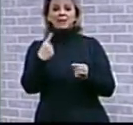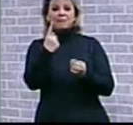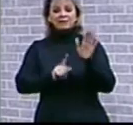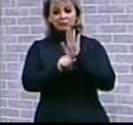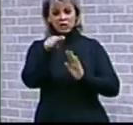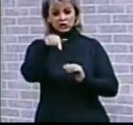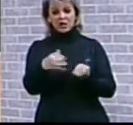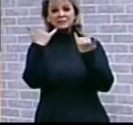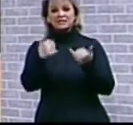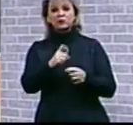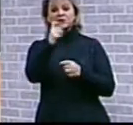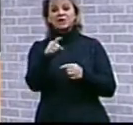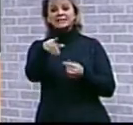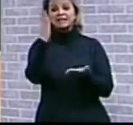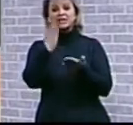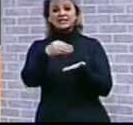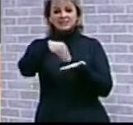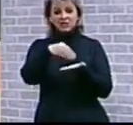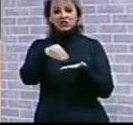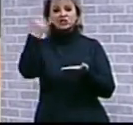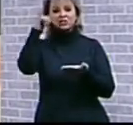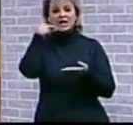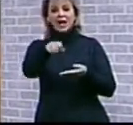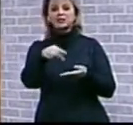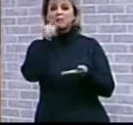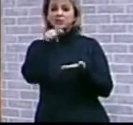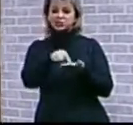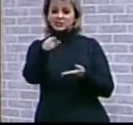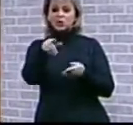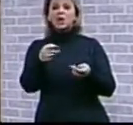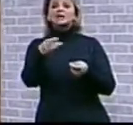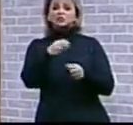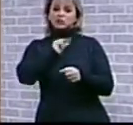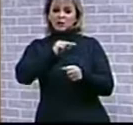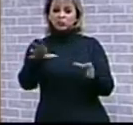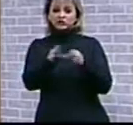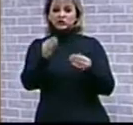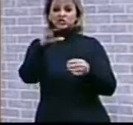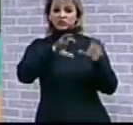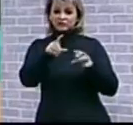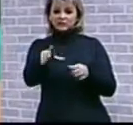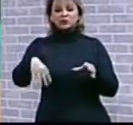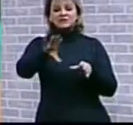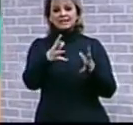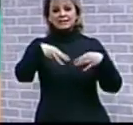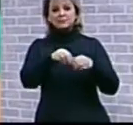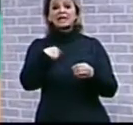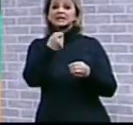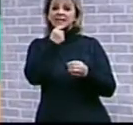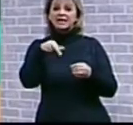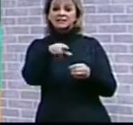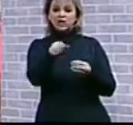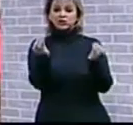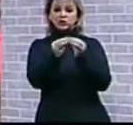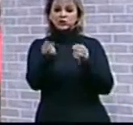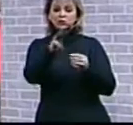первопроходцами. Сегодня в хозяйстве и свиньи, и телята, и птица. Управляются живностью всей семьей. Я сейчас за яйцами, хотя 10